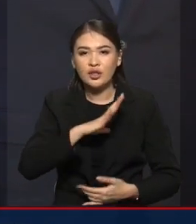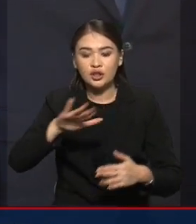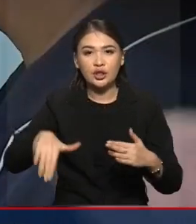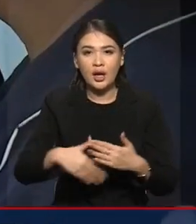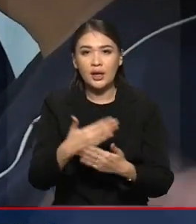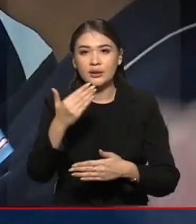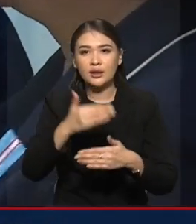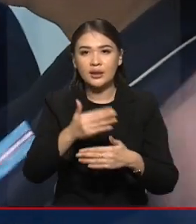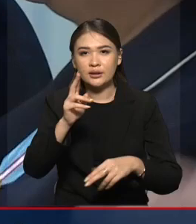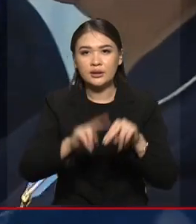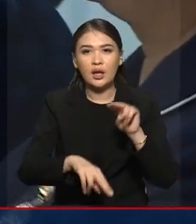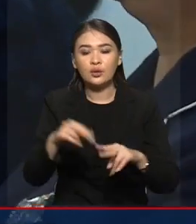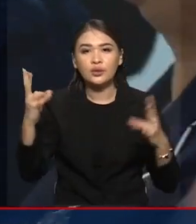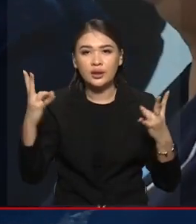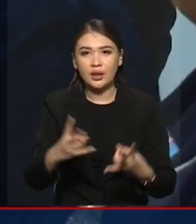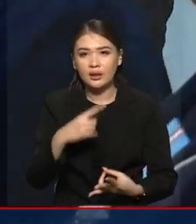деп.